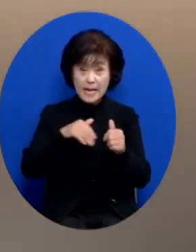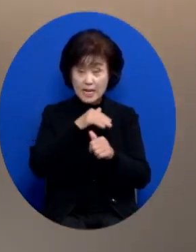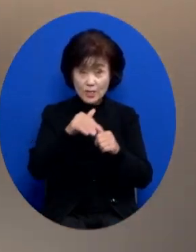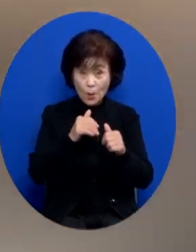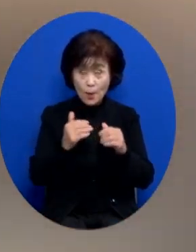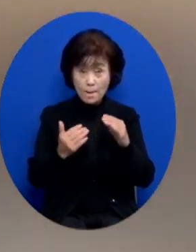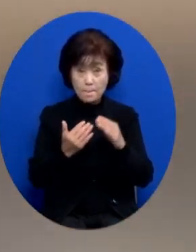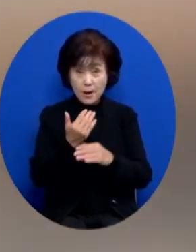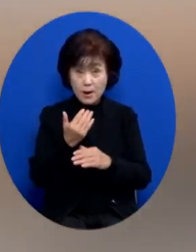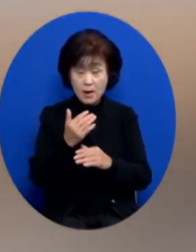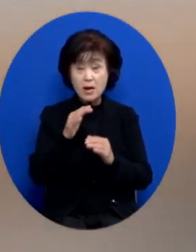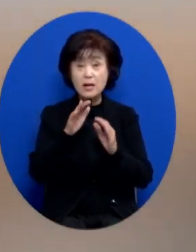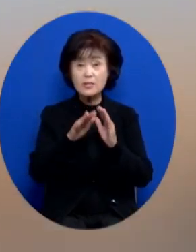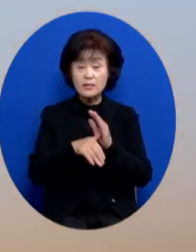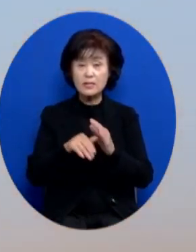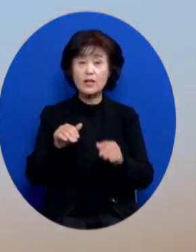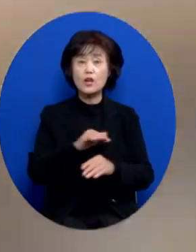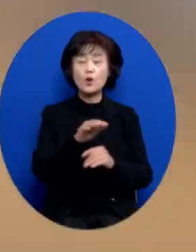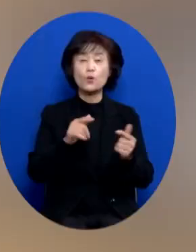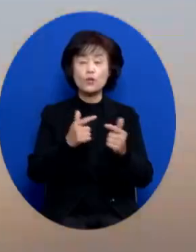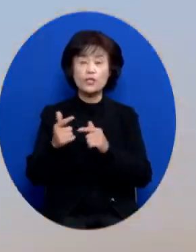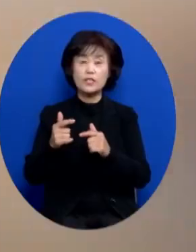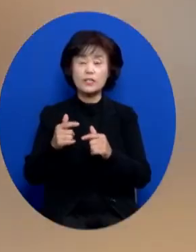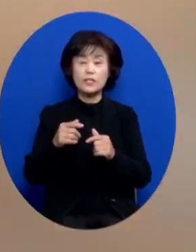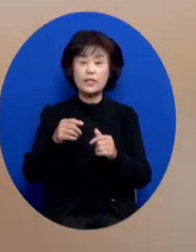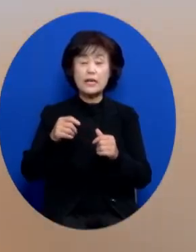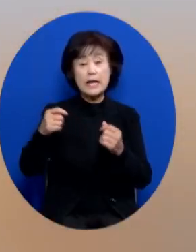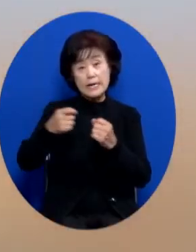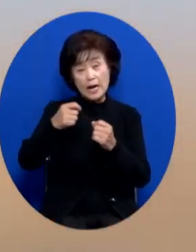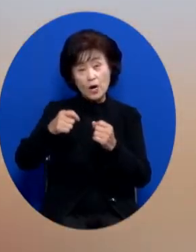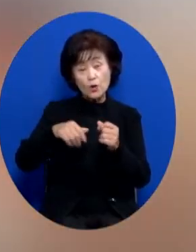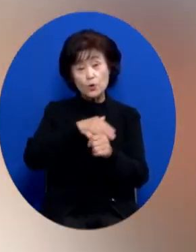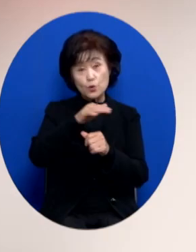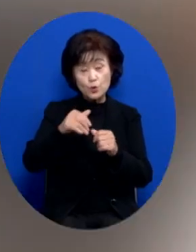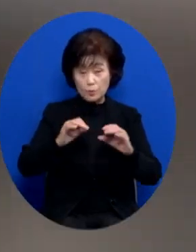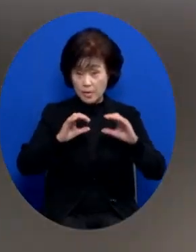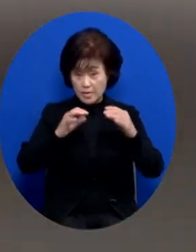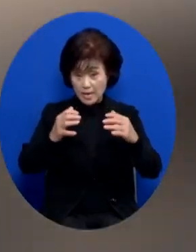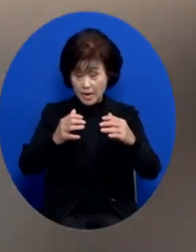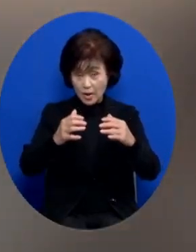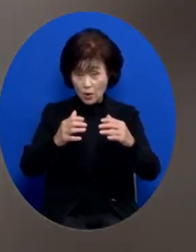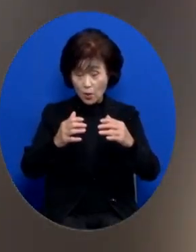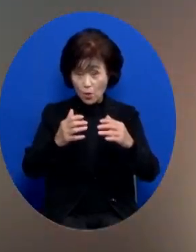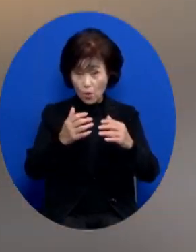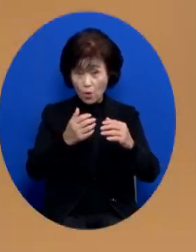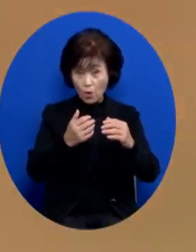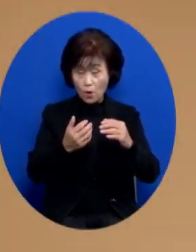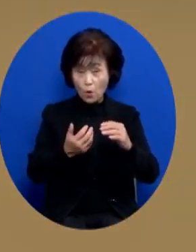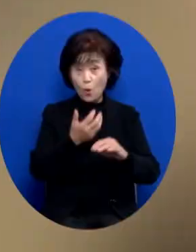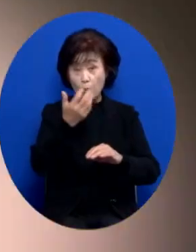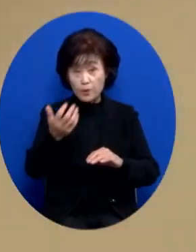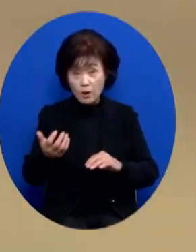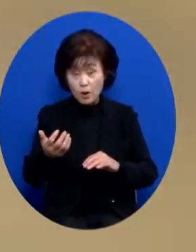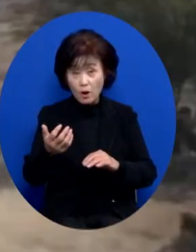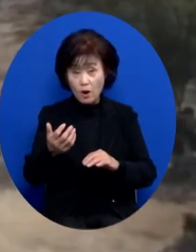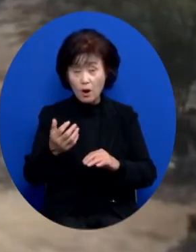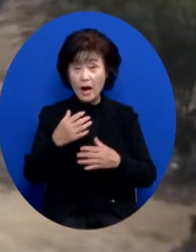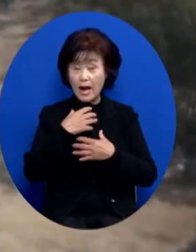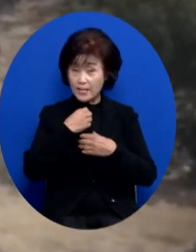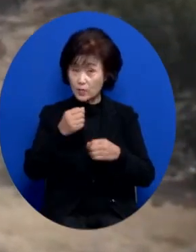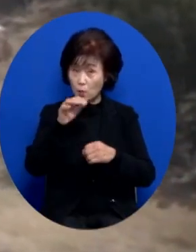저희들이 그 주변국으로 나간다든지 안전지역으로 대피하는 것 자체가 이렇게 뭐 생소하지